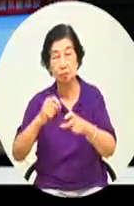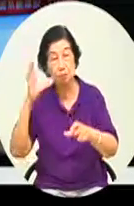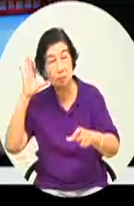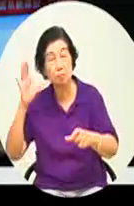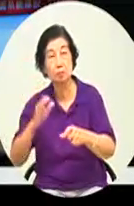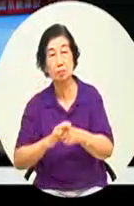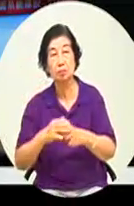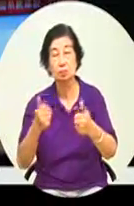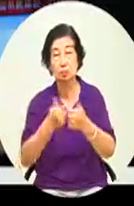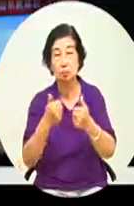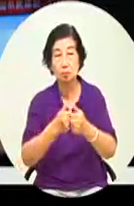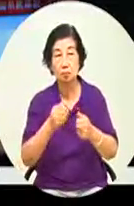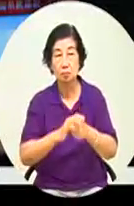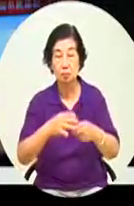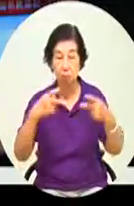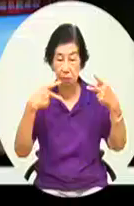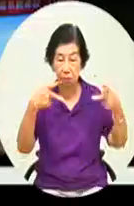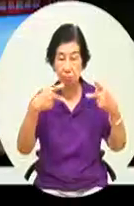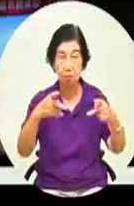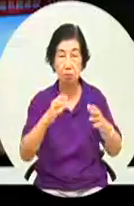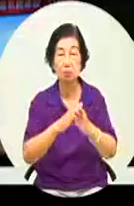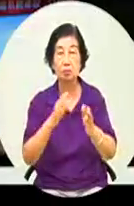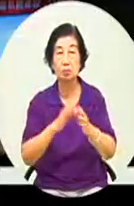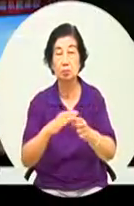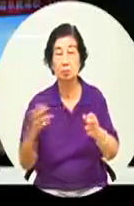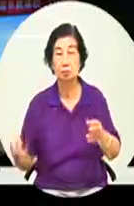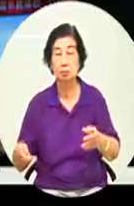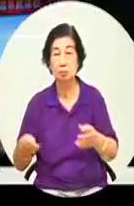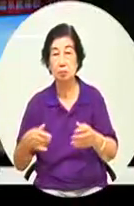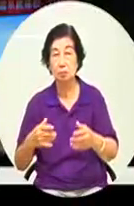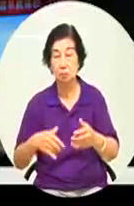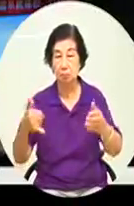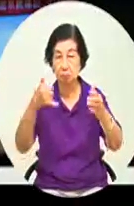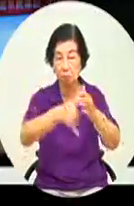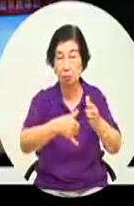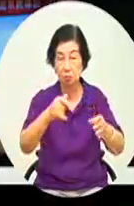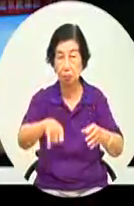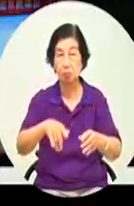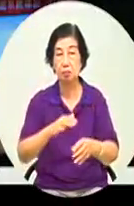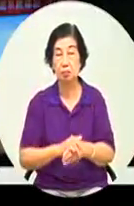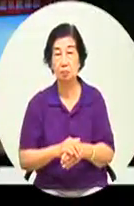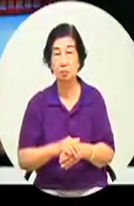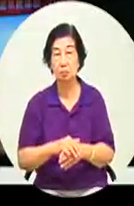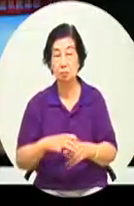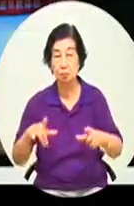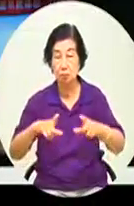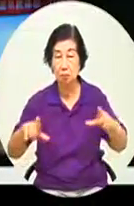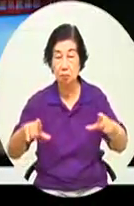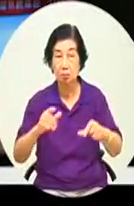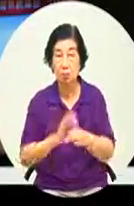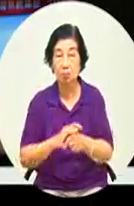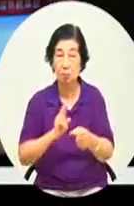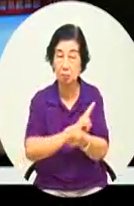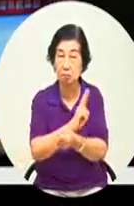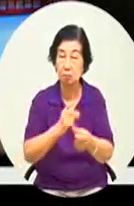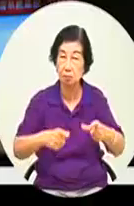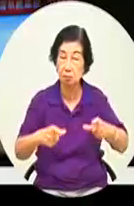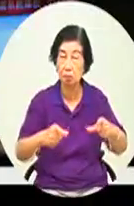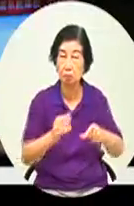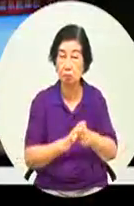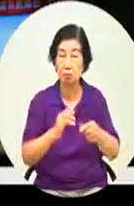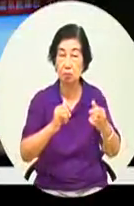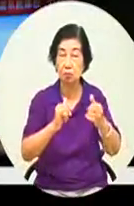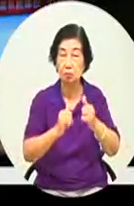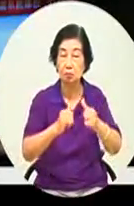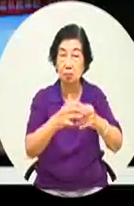哦。那这一场公听会几乎大部分都是林园地区的一个社团负责人，你看。古